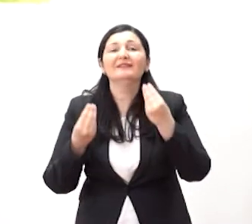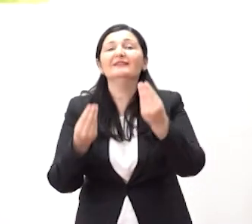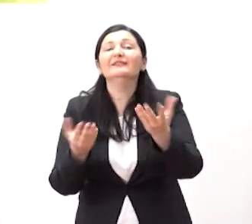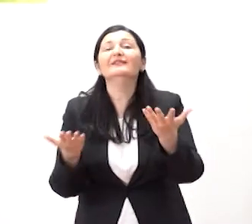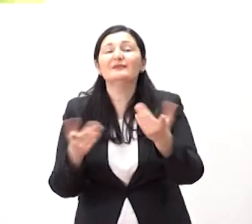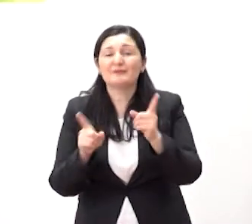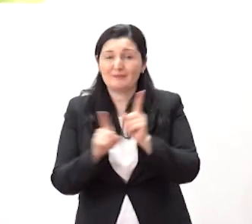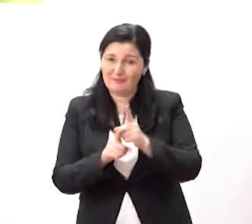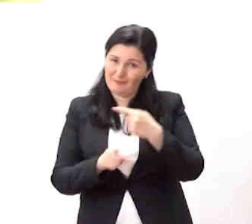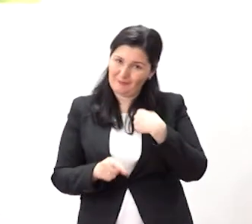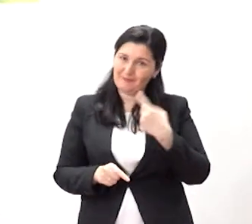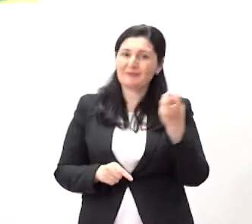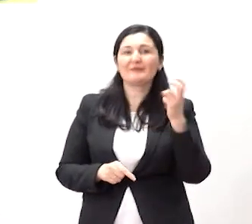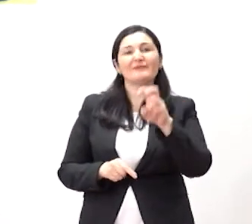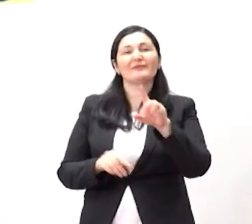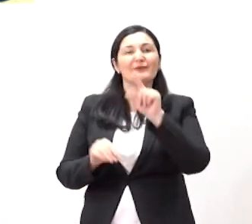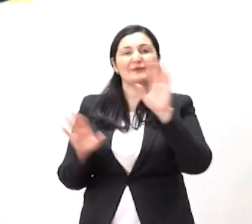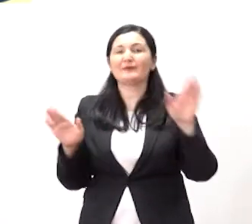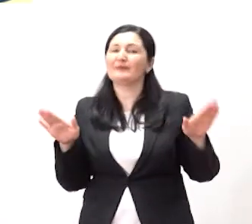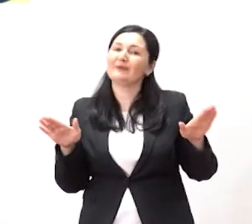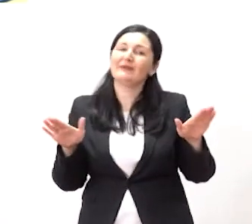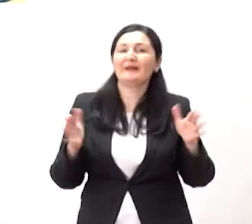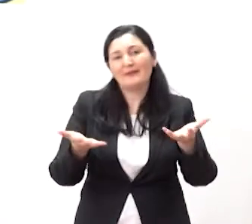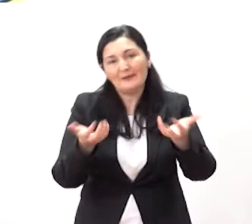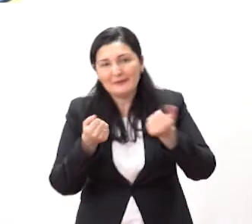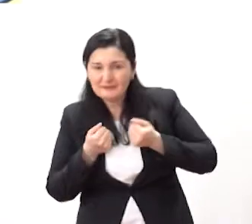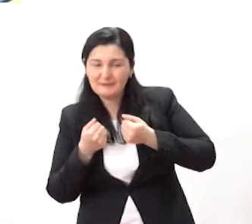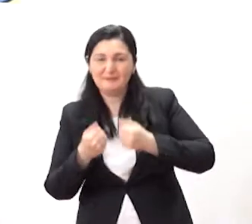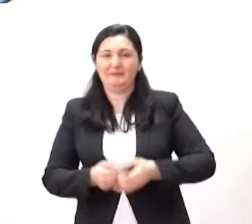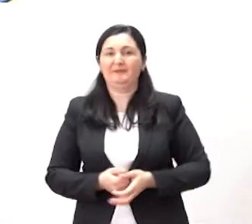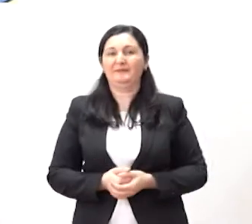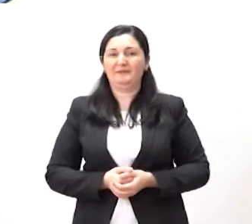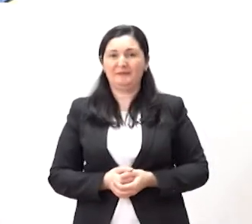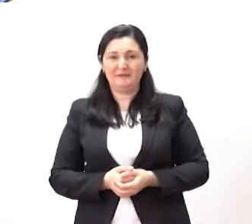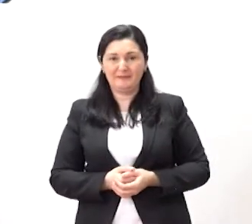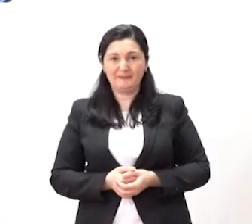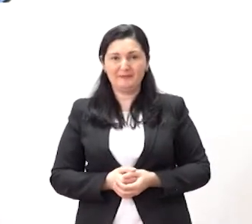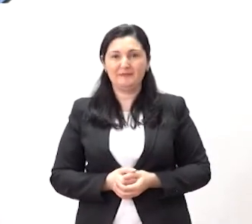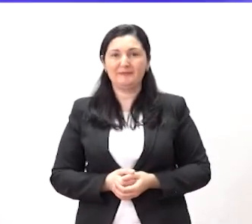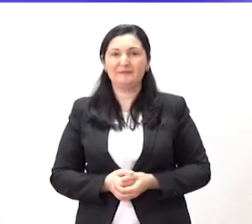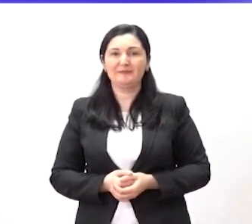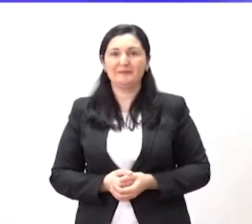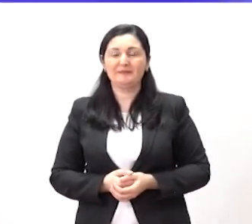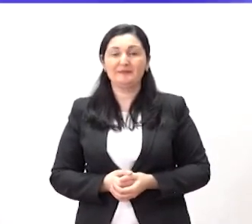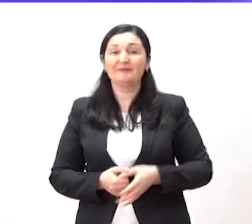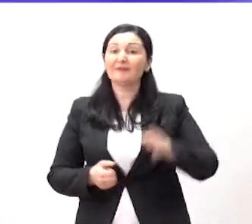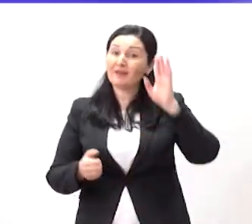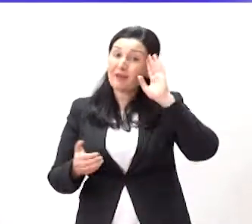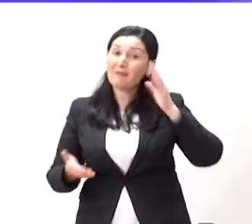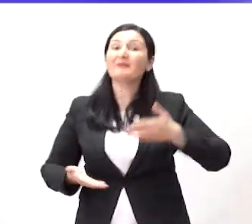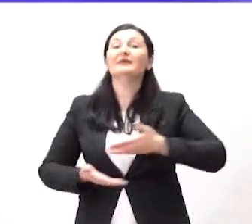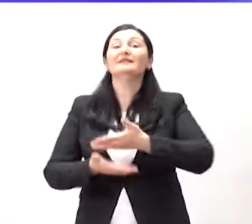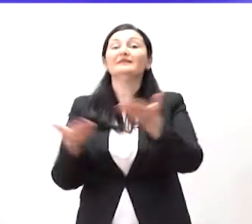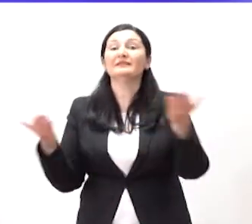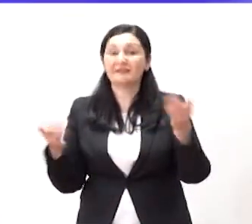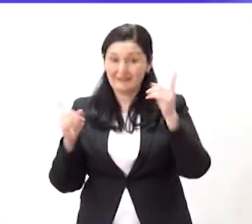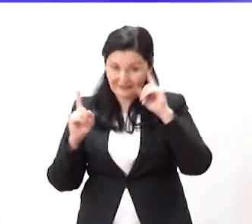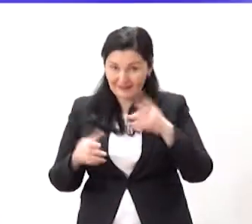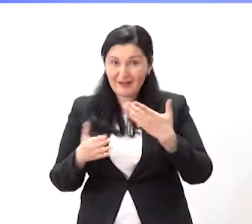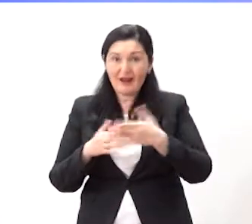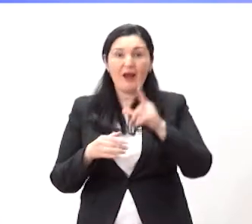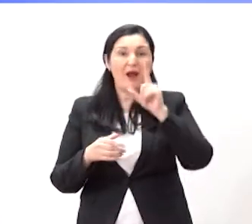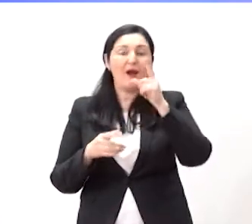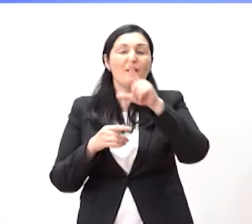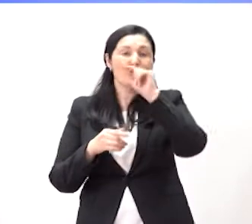وای. من آمدم که چوجه هایم را گرفته برم. بچه ها، به فکر شما